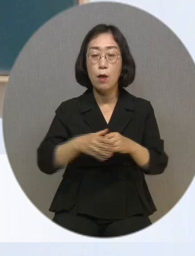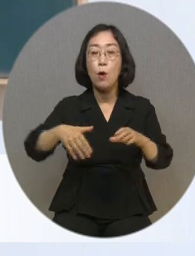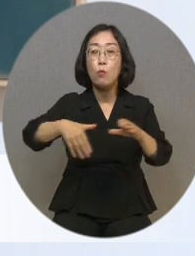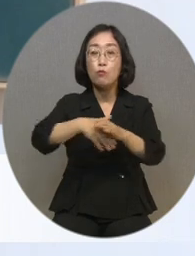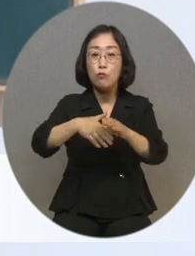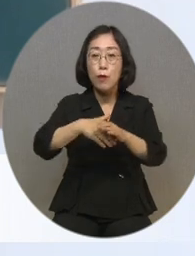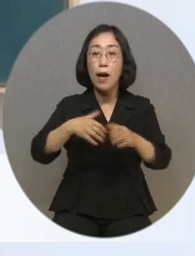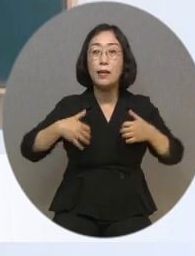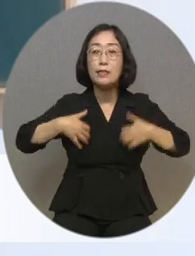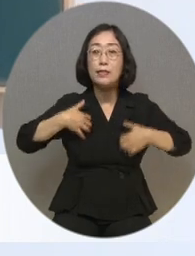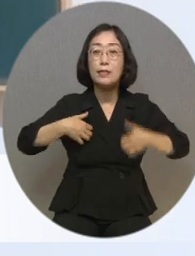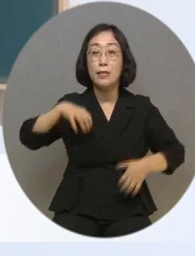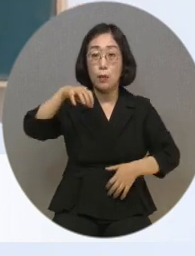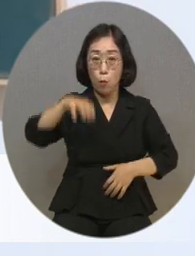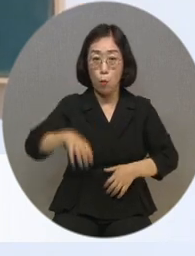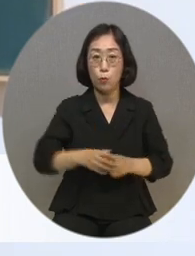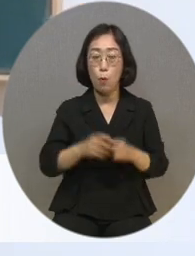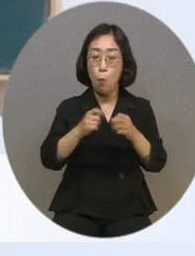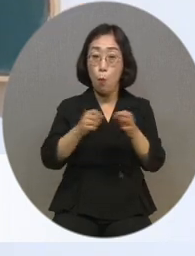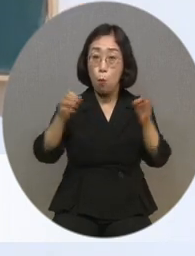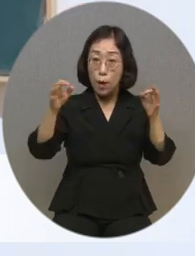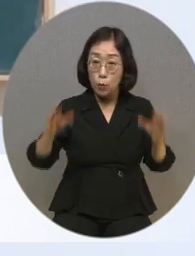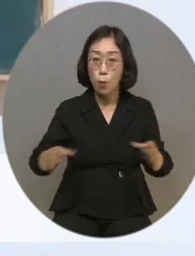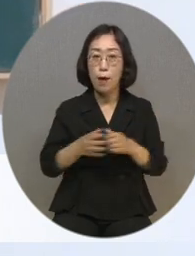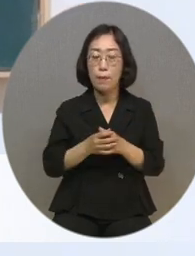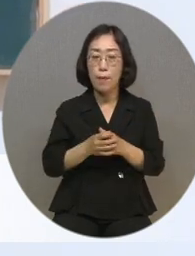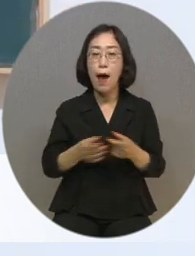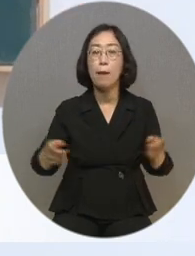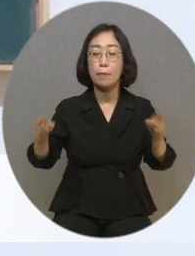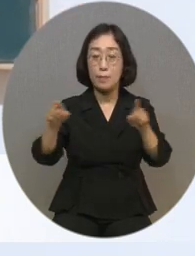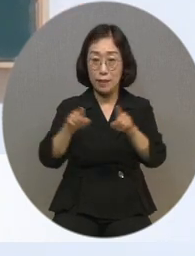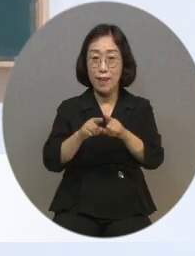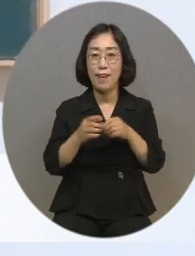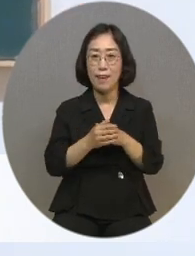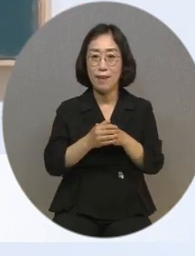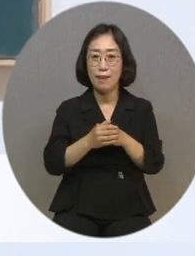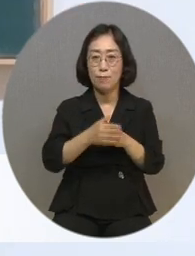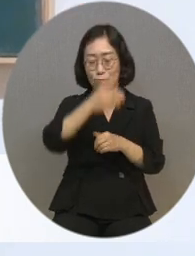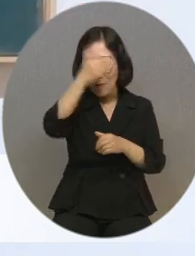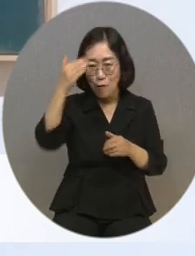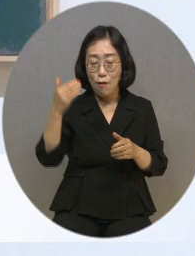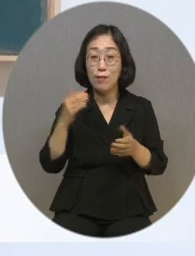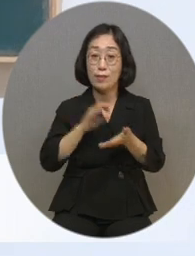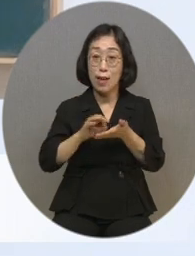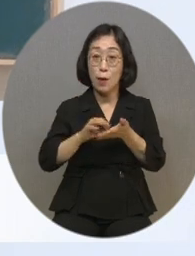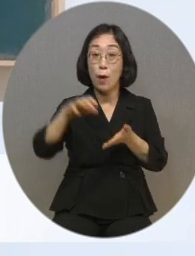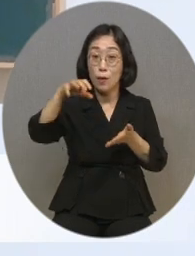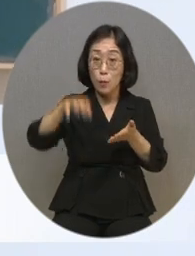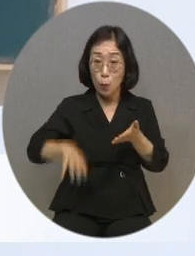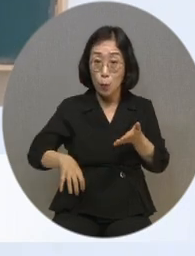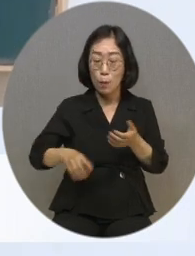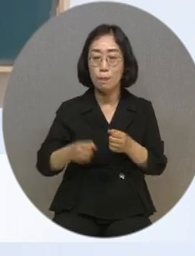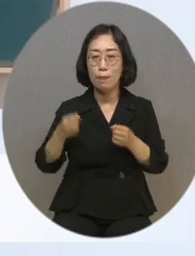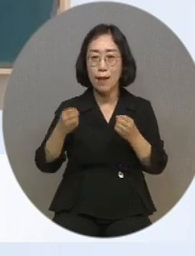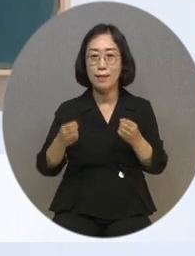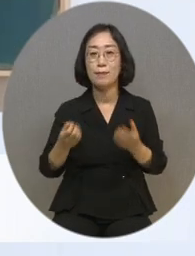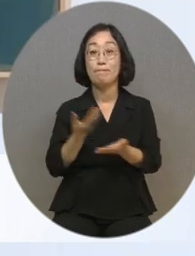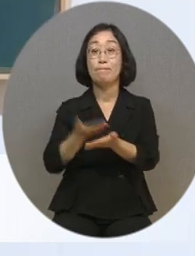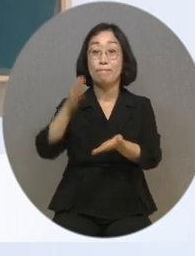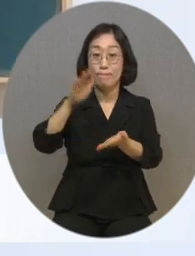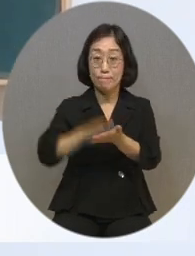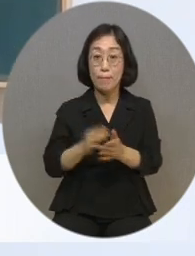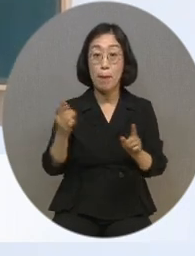문화 공간으로 오래도록 시민들과 함께 숨쉬는 그런 미술관으로 다시 태어날 수